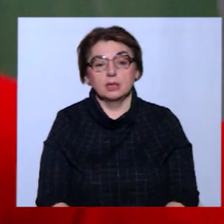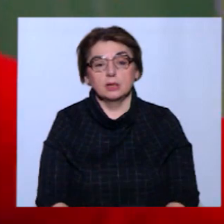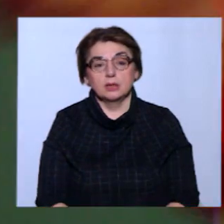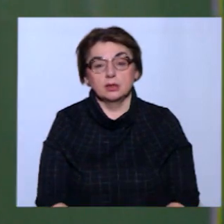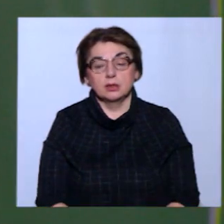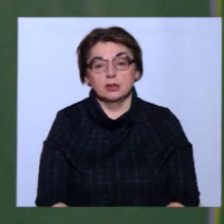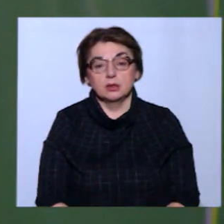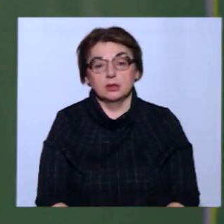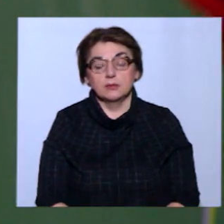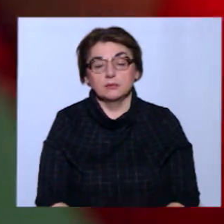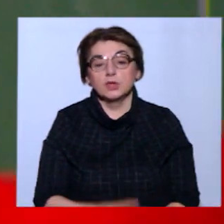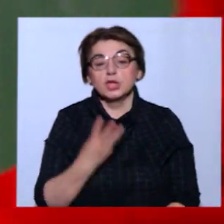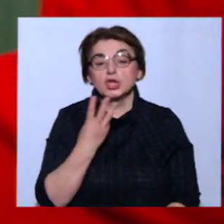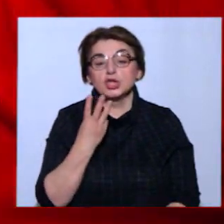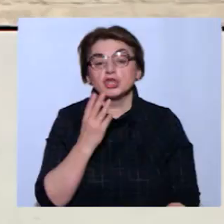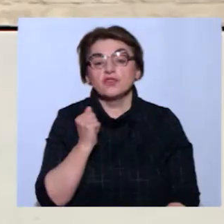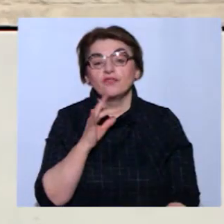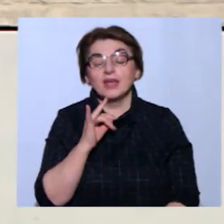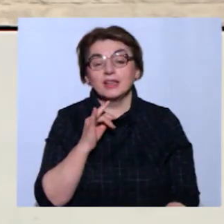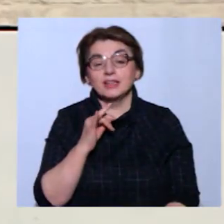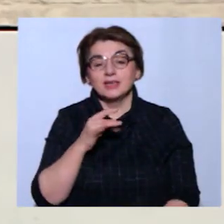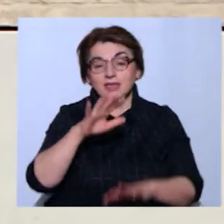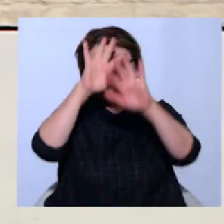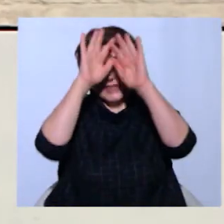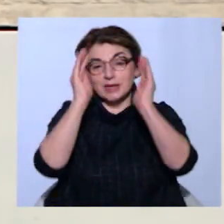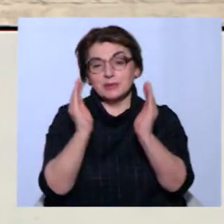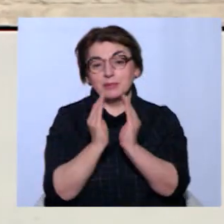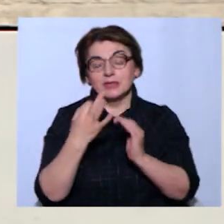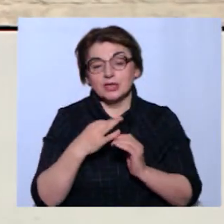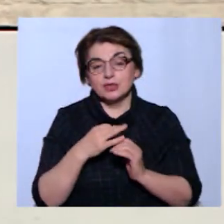ბატონო. შველი მცენარის მჭამელი ცხოველია.